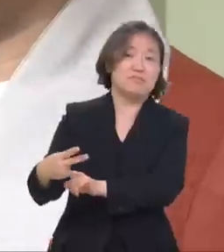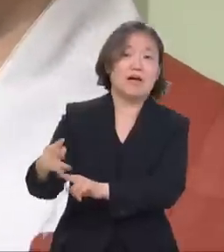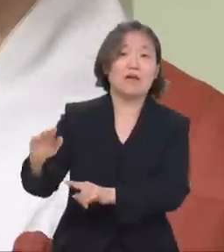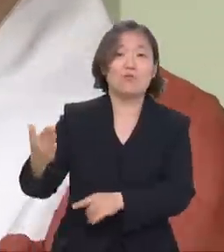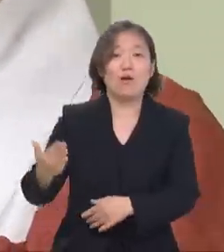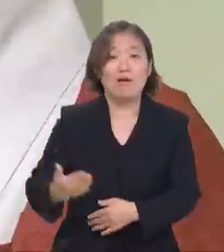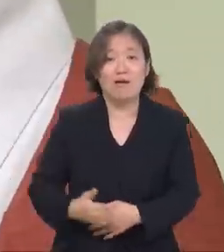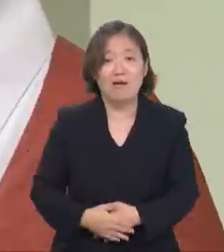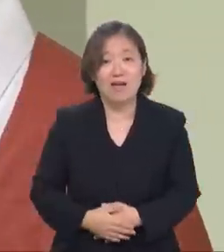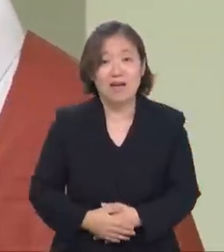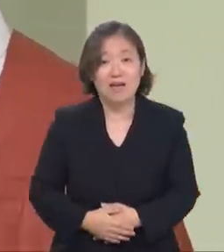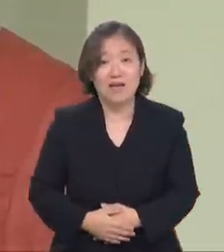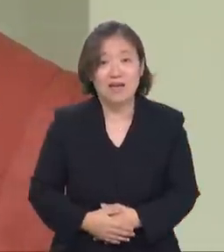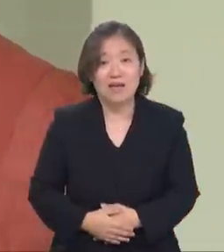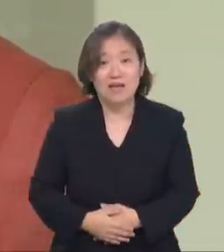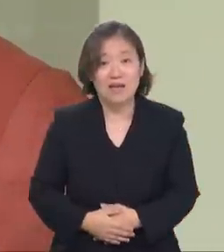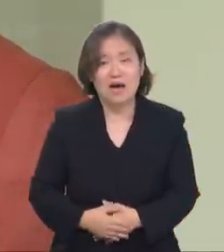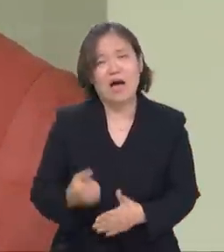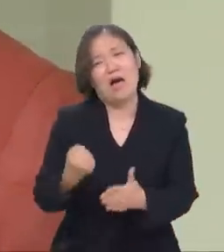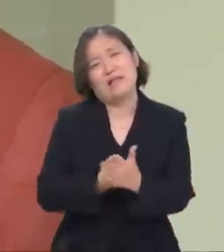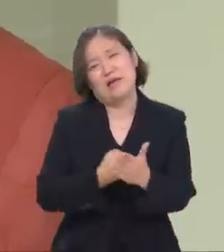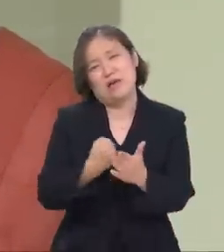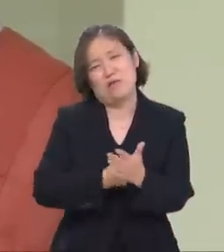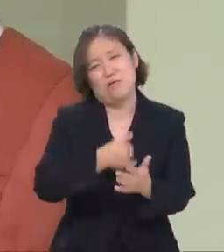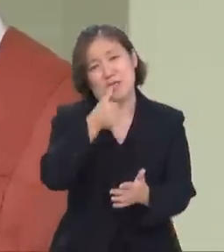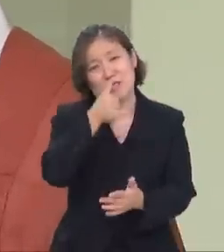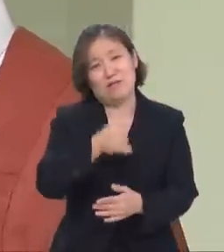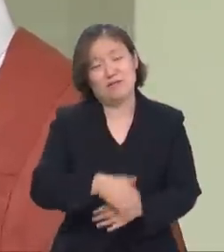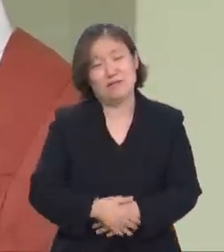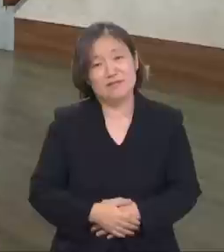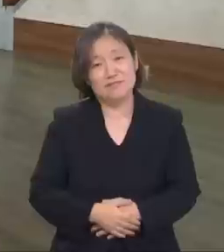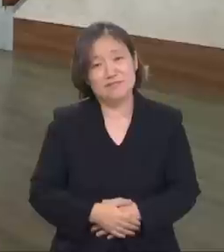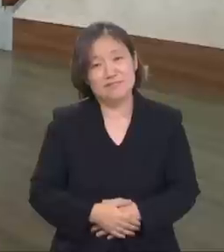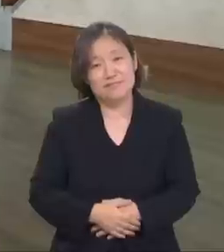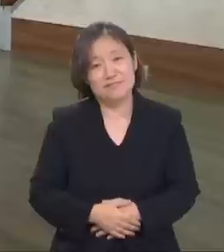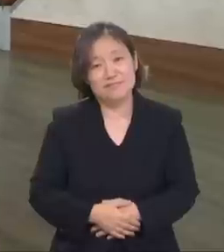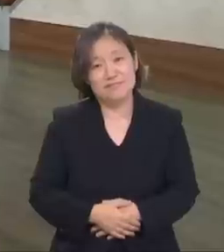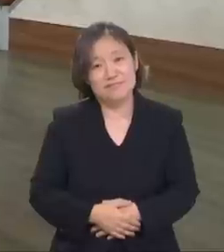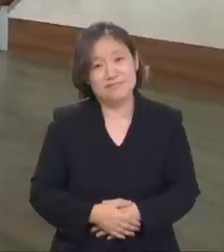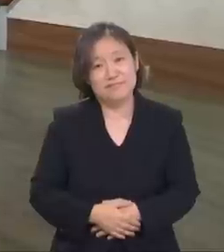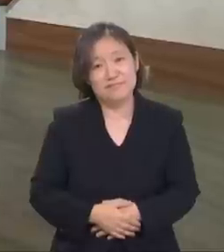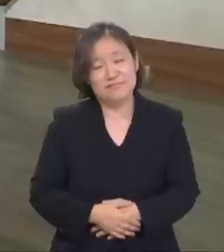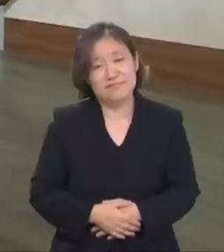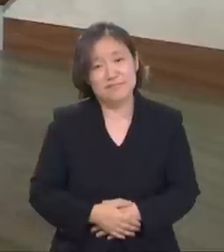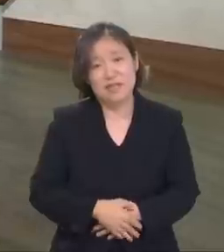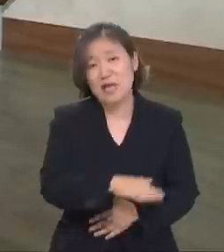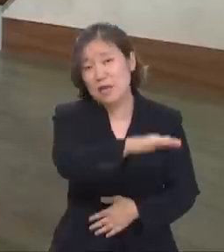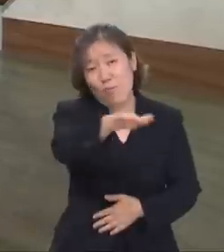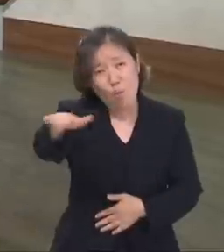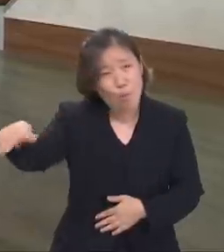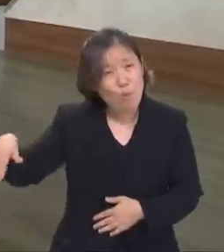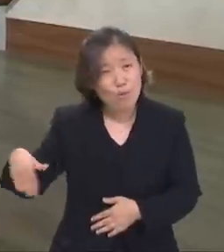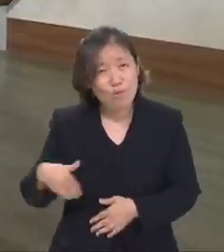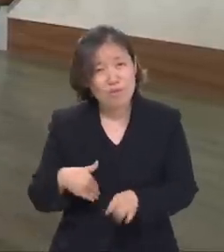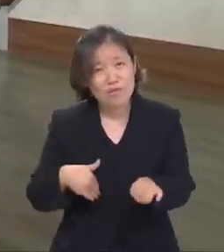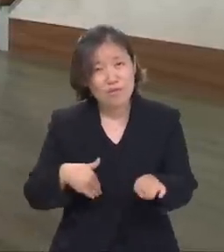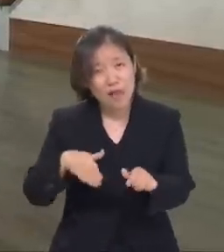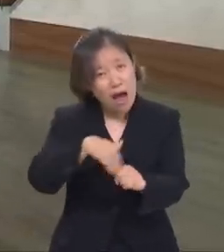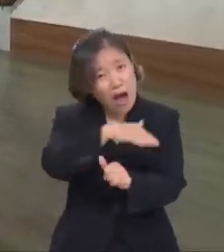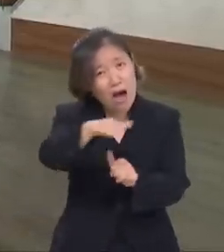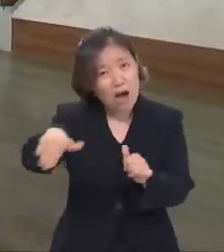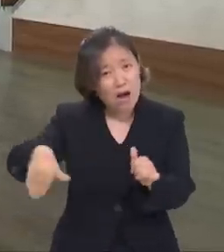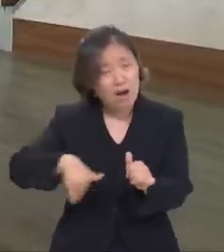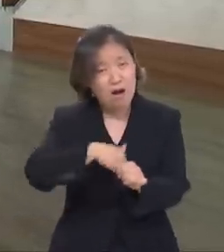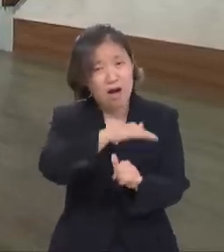등 돌리게 되는 그런 또 가슴 아픈 사연들도 있죠 이 모든 것도 결국 인연법이죠이 모든